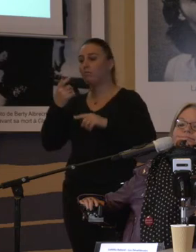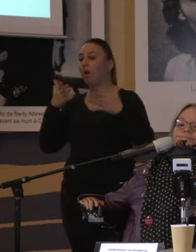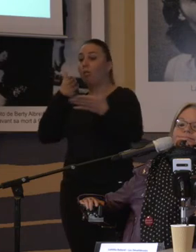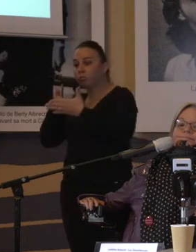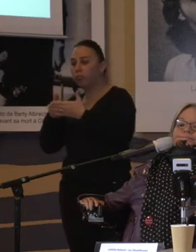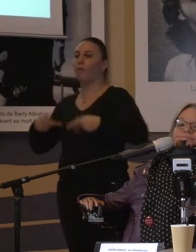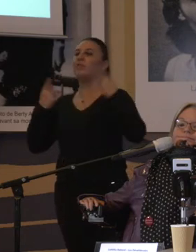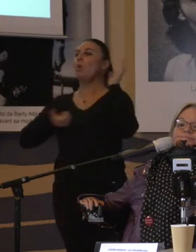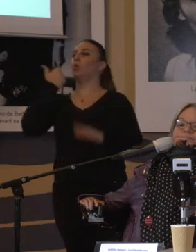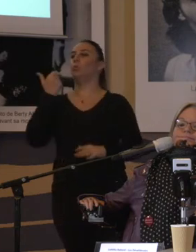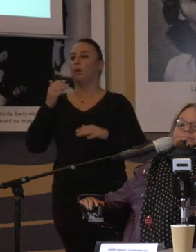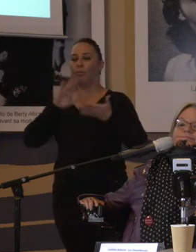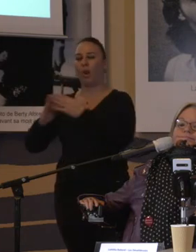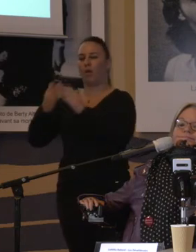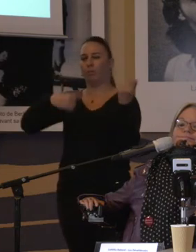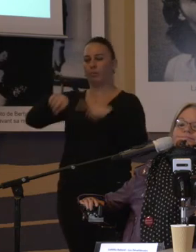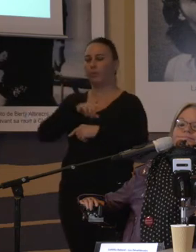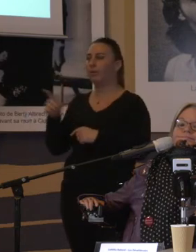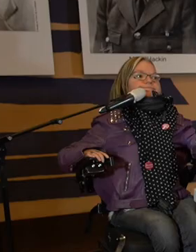communauté. Il s'inquiète aussi de la